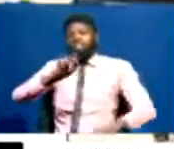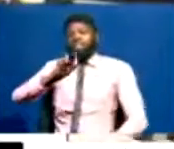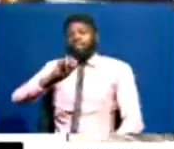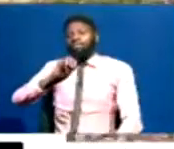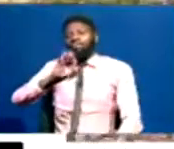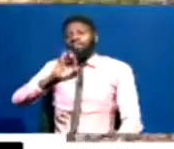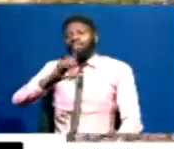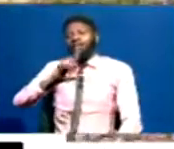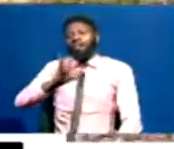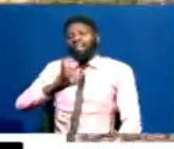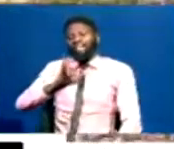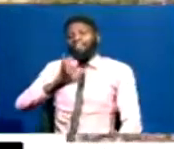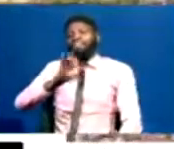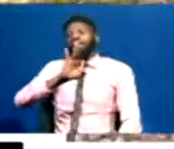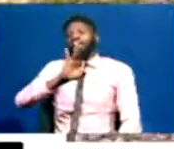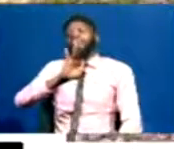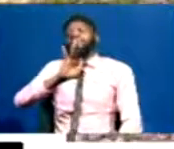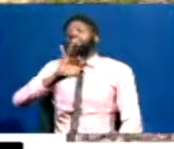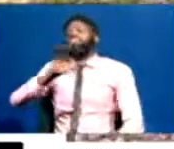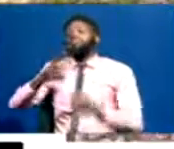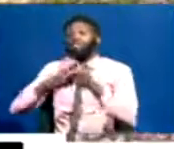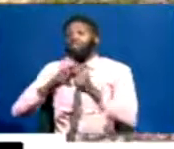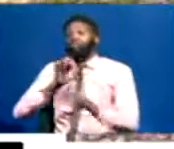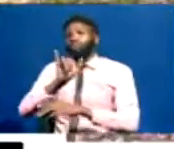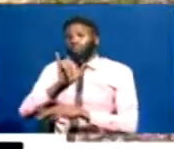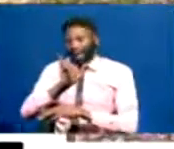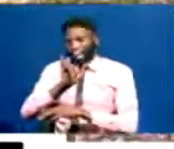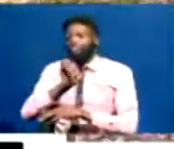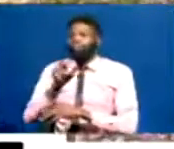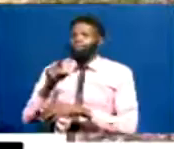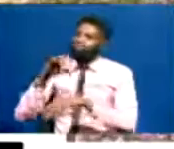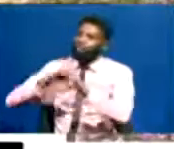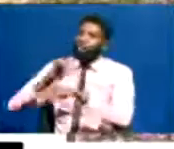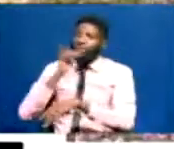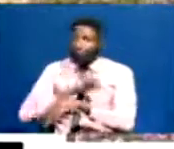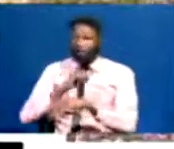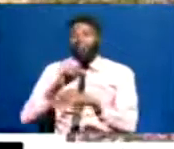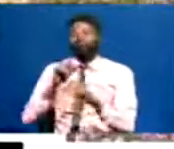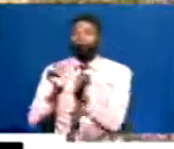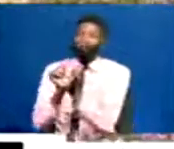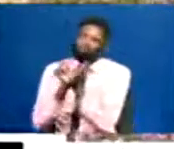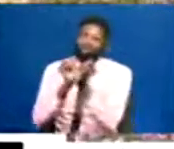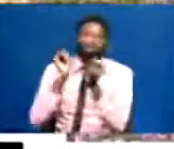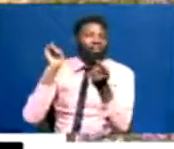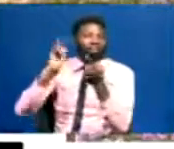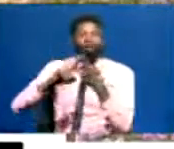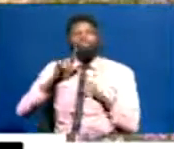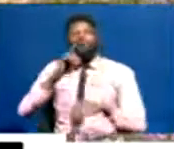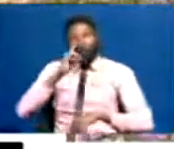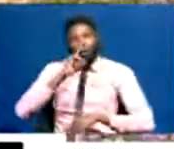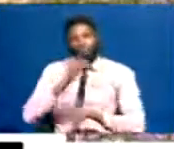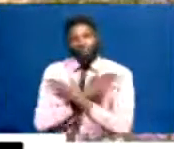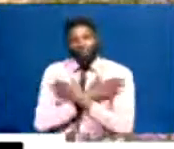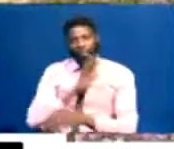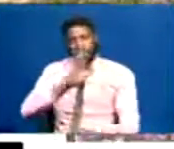KMEY571Y. Mshukiwa huyo kisha aliwaelekeza maafisa hao hadi nyumbani kwa mwenzake Peprita Kadenyi mwenye umri wa miaka 44